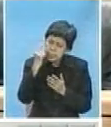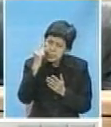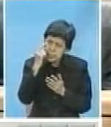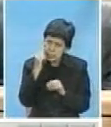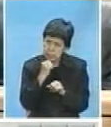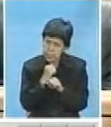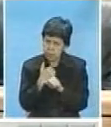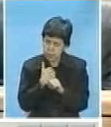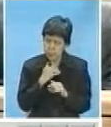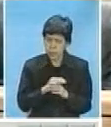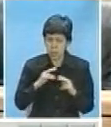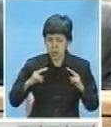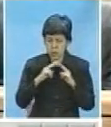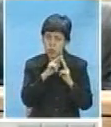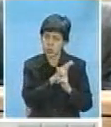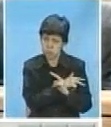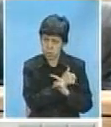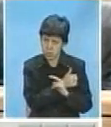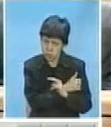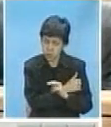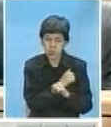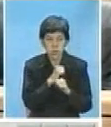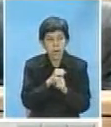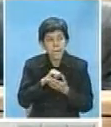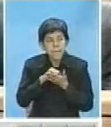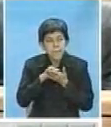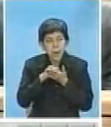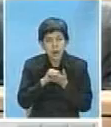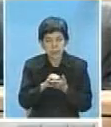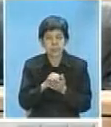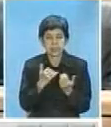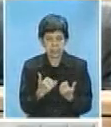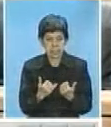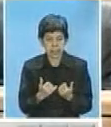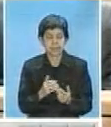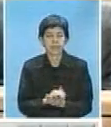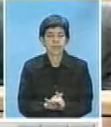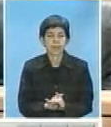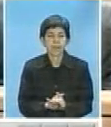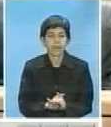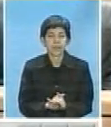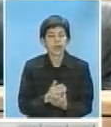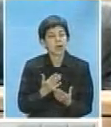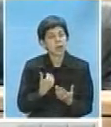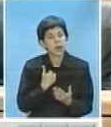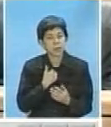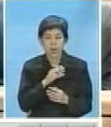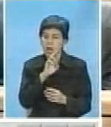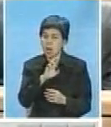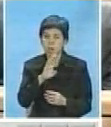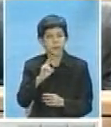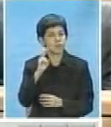าในกระทรวงสาธารณสุขในภาคการบริการนะครับขณะนี้เนี่ยเรามี2ระบบน